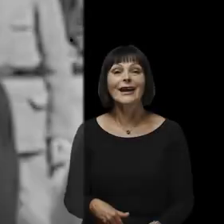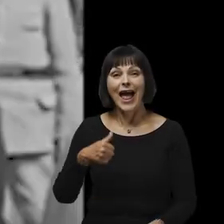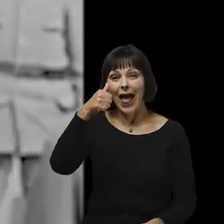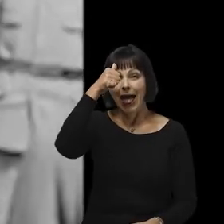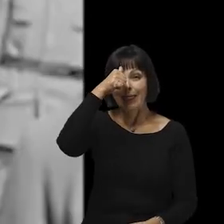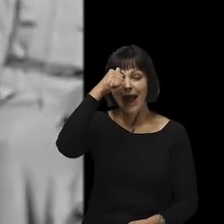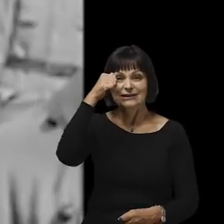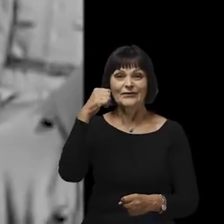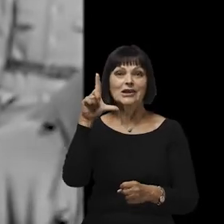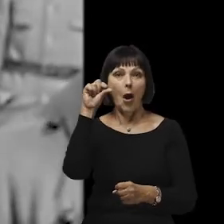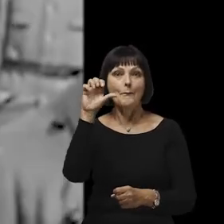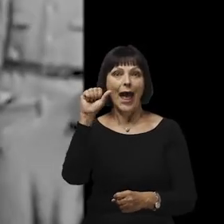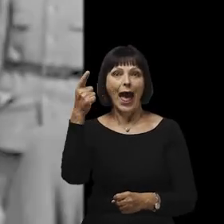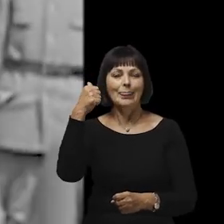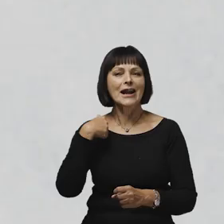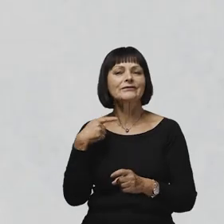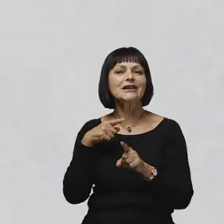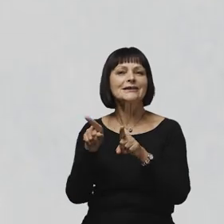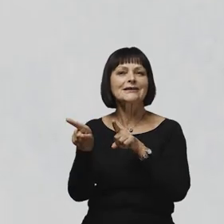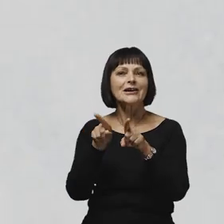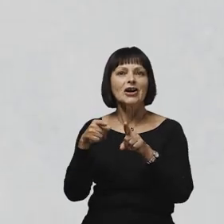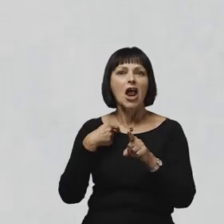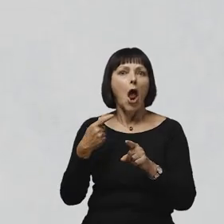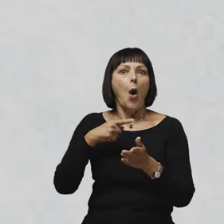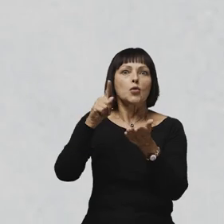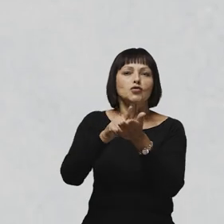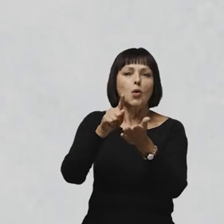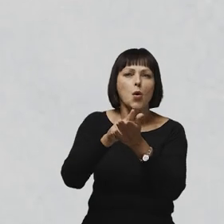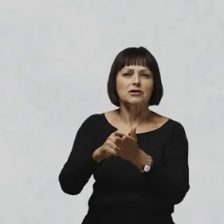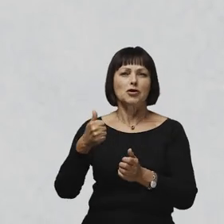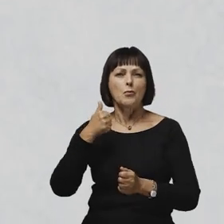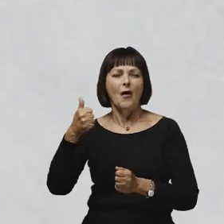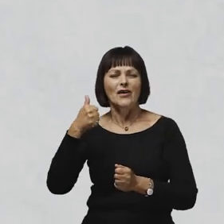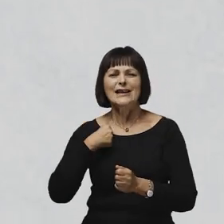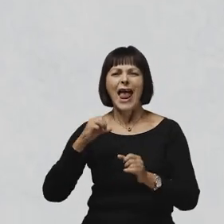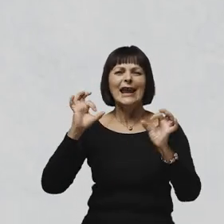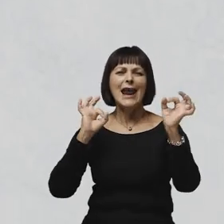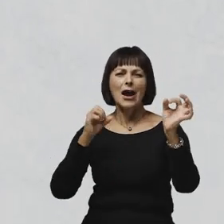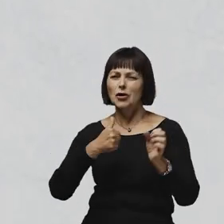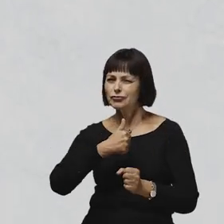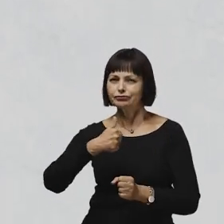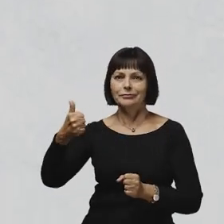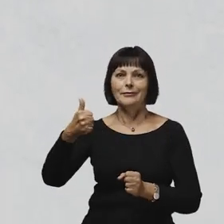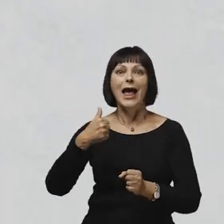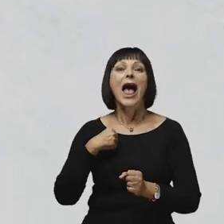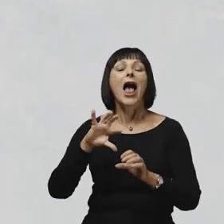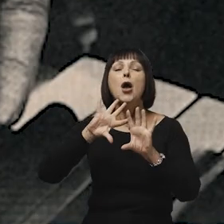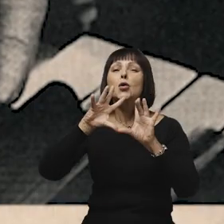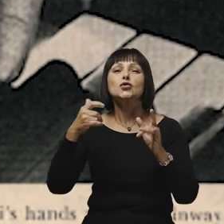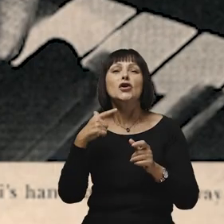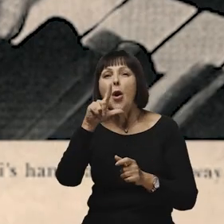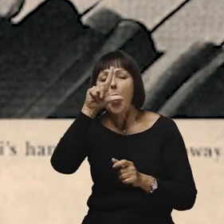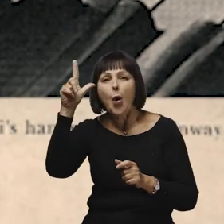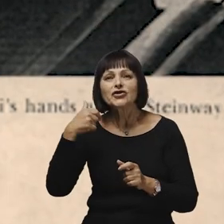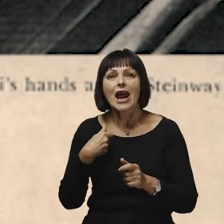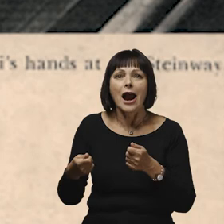Nazwisko Paderewskiego z czasem stało się synonimem sukcesu, powodzenia i najwyższej jakości. Kupcy i przemysłowcy